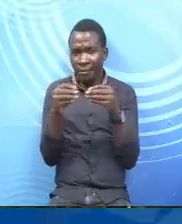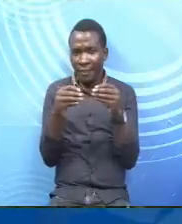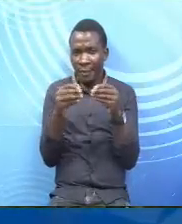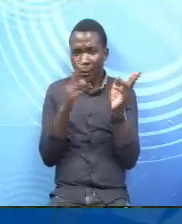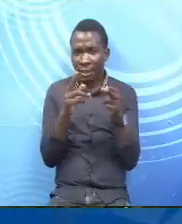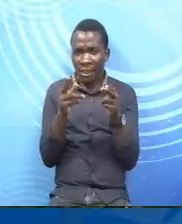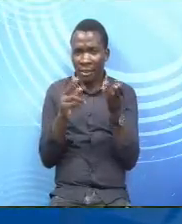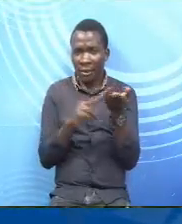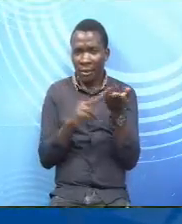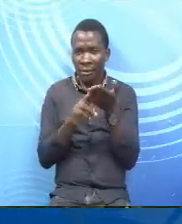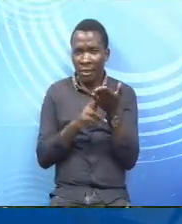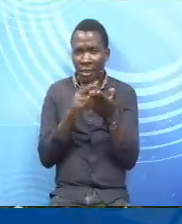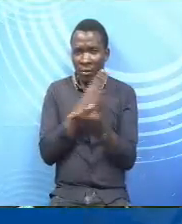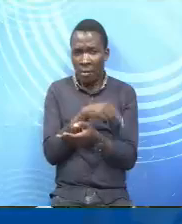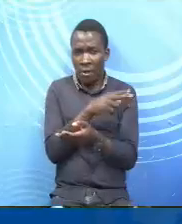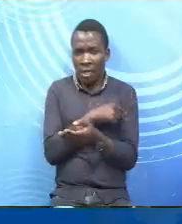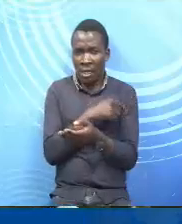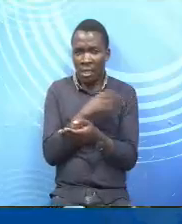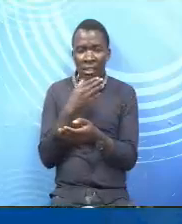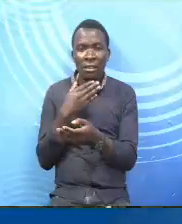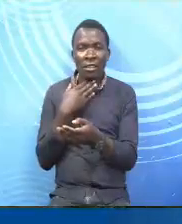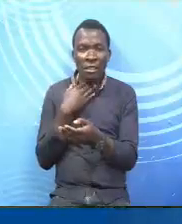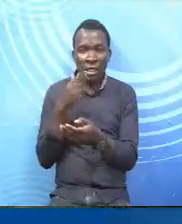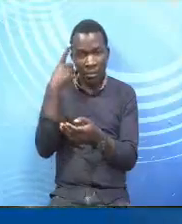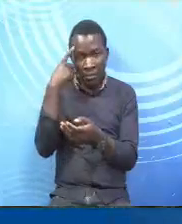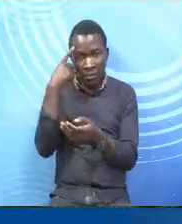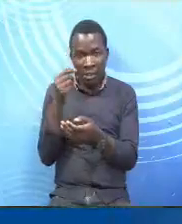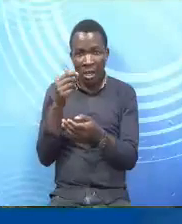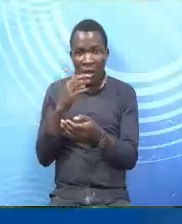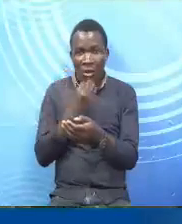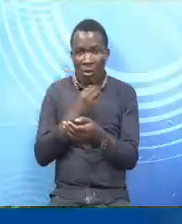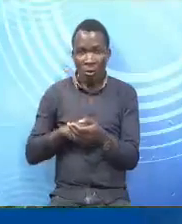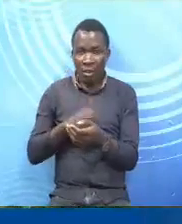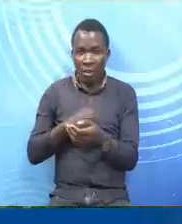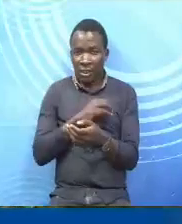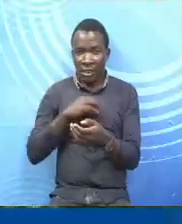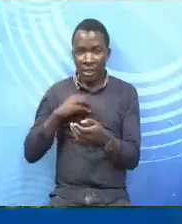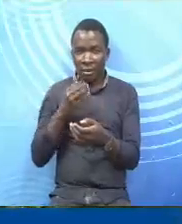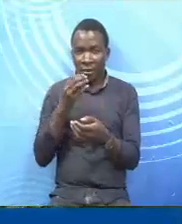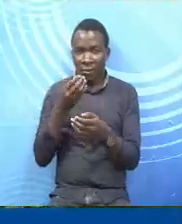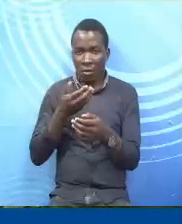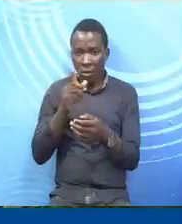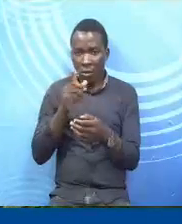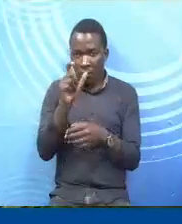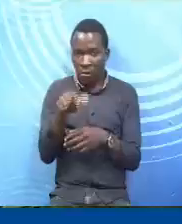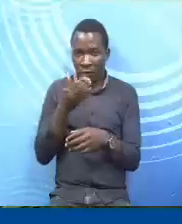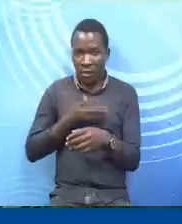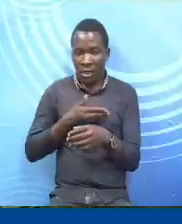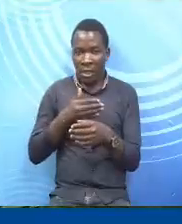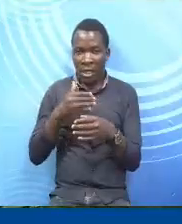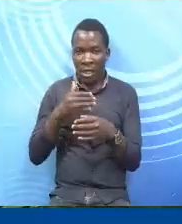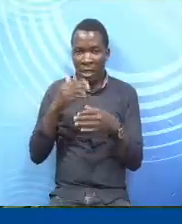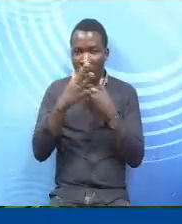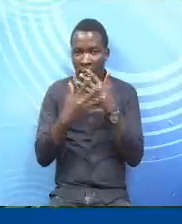dusanzwe tugikoresha kwa muganga iyo dushaka kumenya oxygen umuntu afite mu maraso kuko tuzi ko umuntu muzima